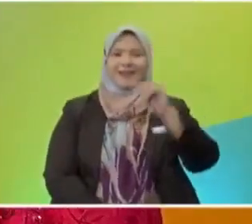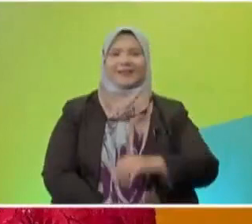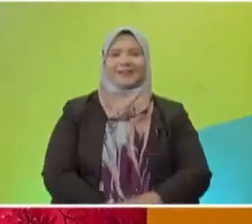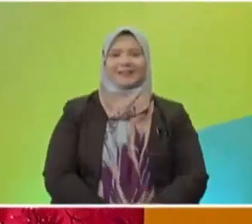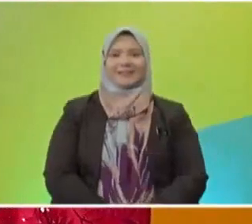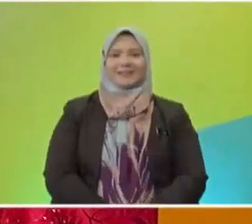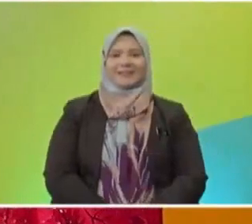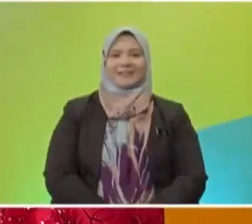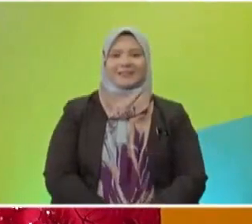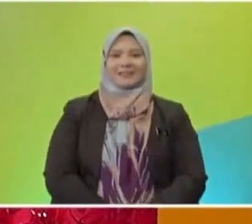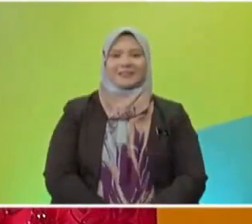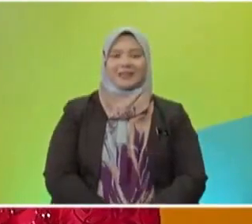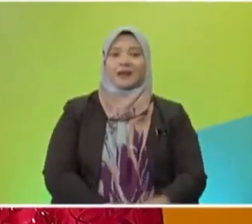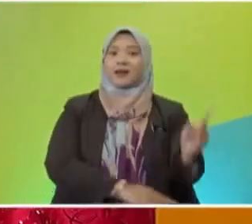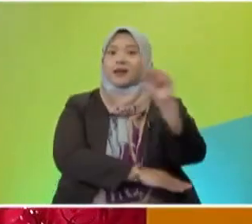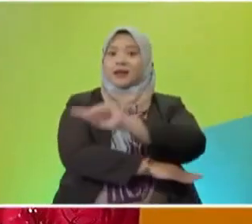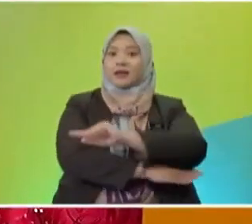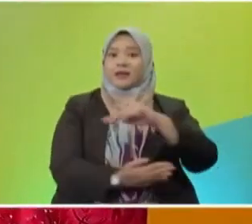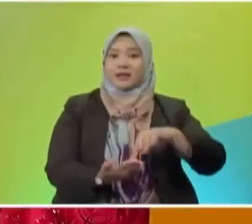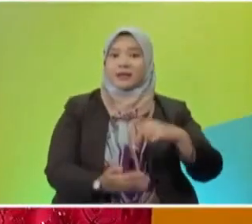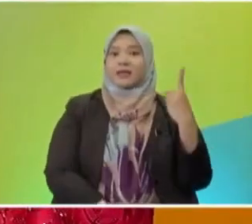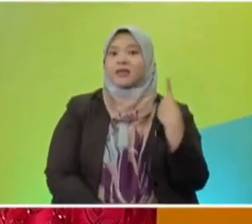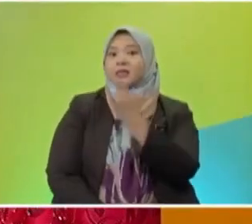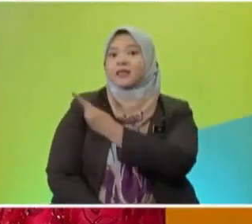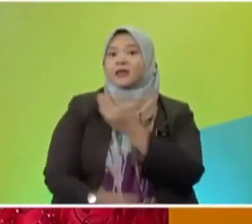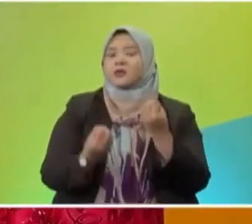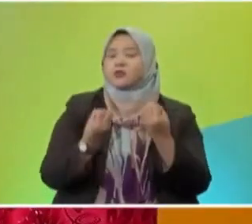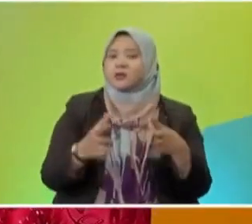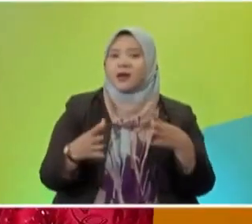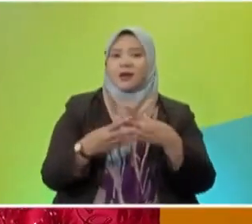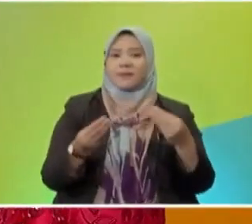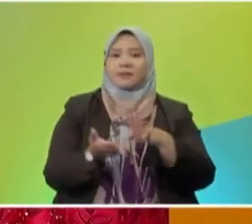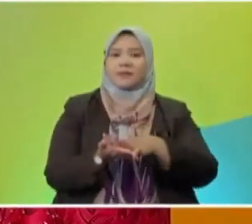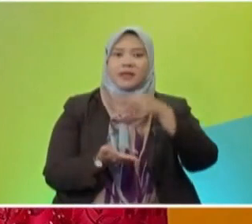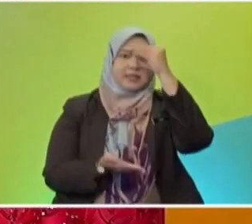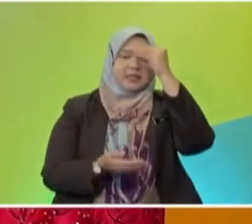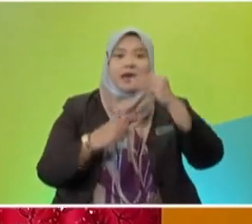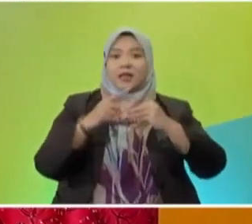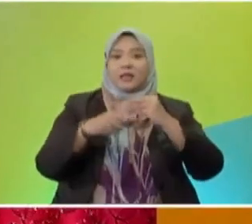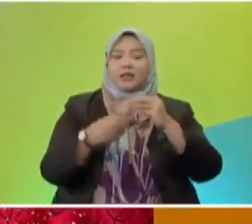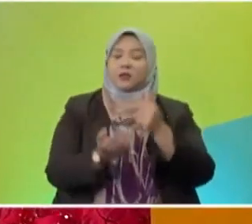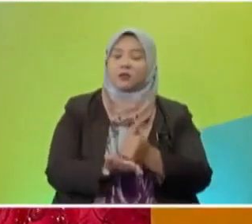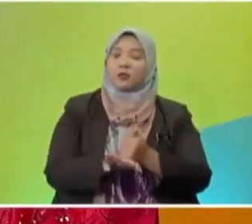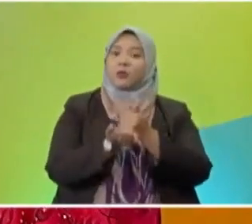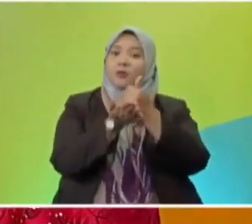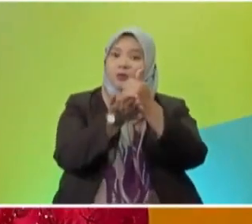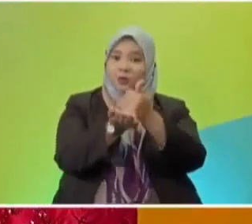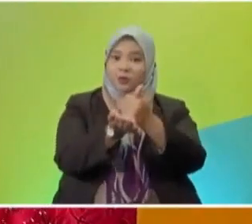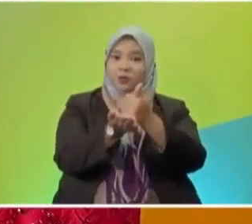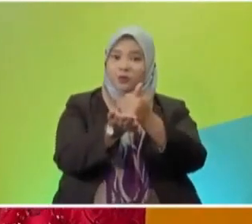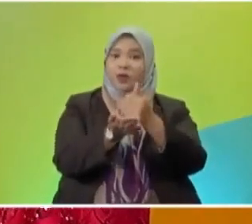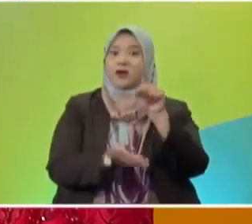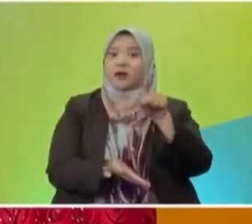Fizi. Tolong menolong. Bantu membantu. Murid-murid dapat membaca petikan dengan baik